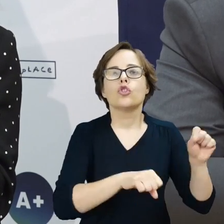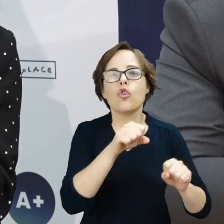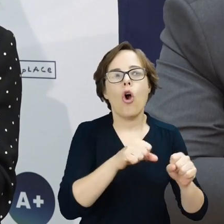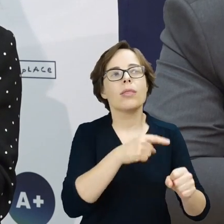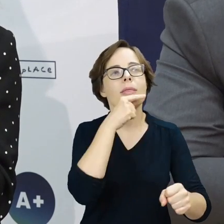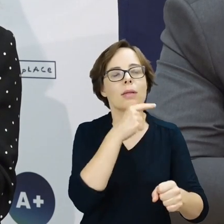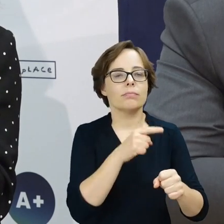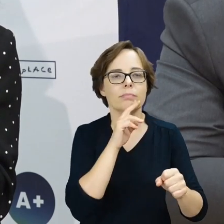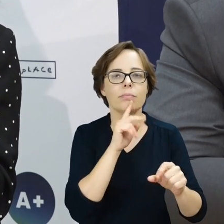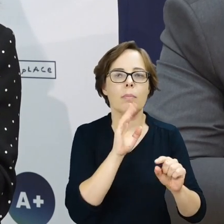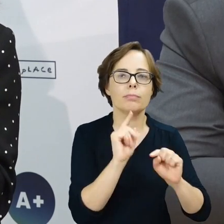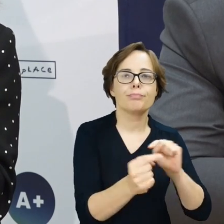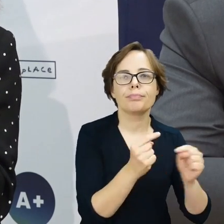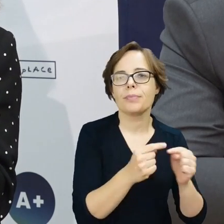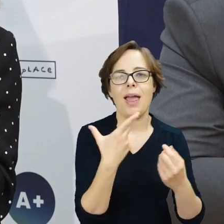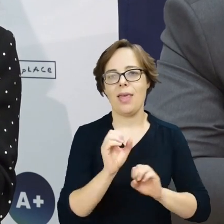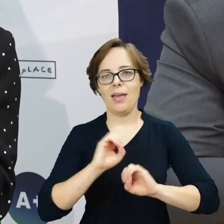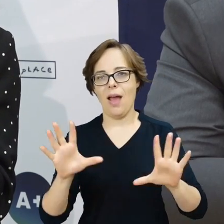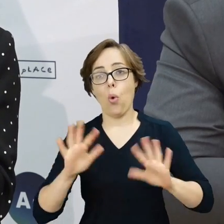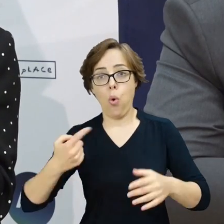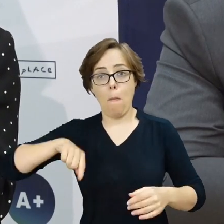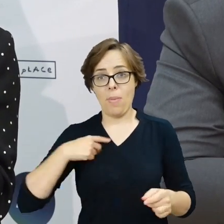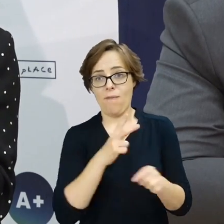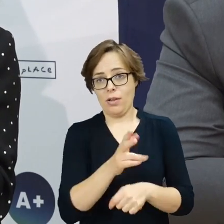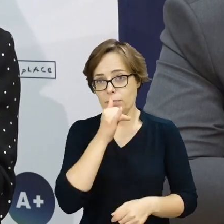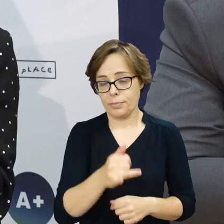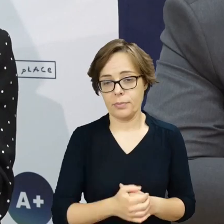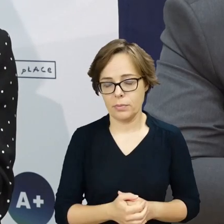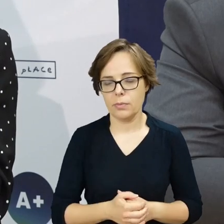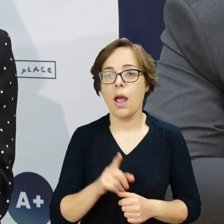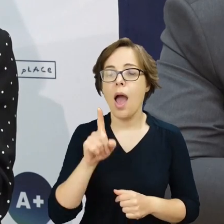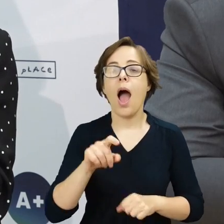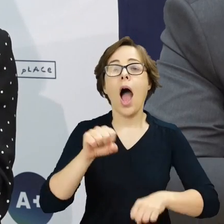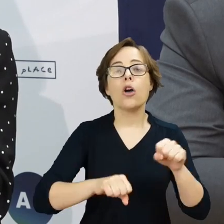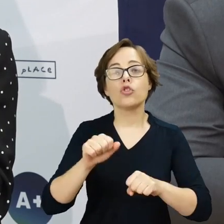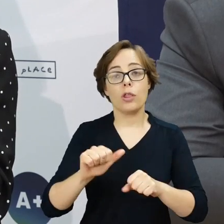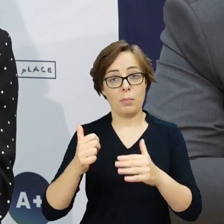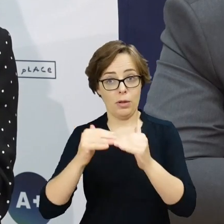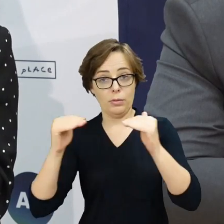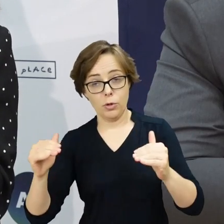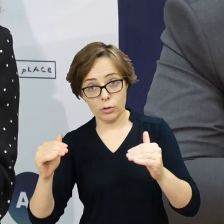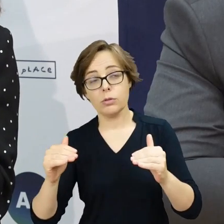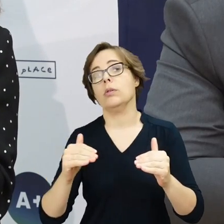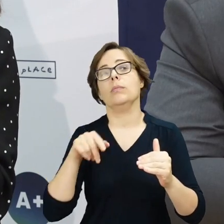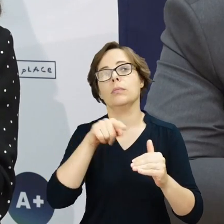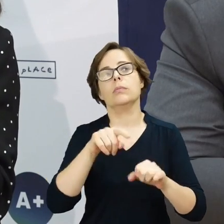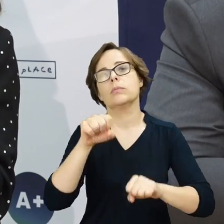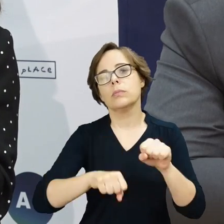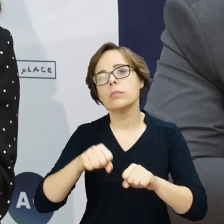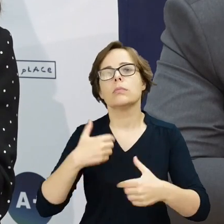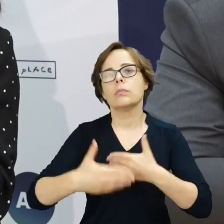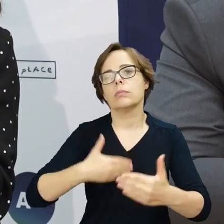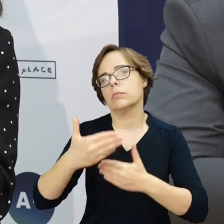postępowania przed sądem pierwszej instancji ciągną się miesiącami, czasami nawet latami. Druga